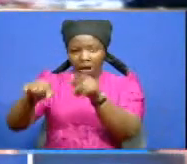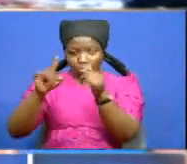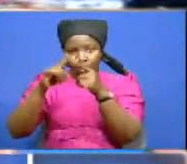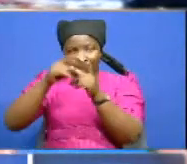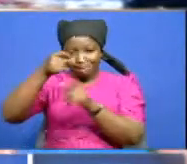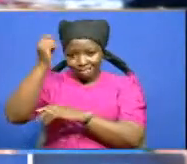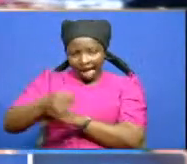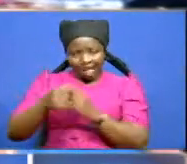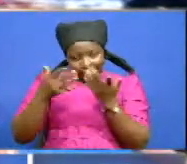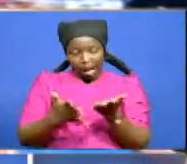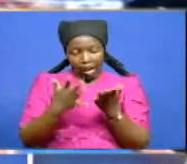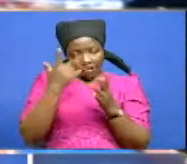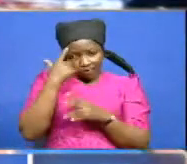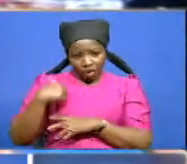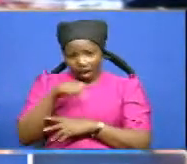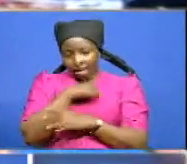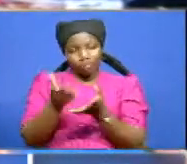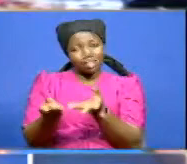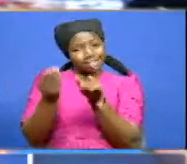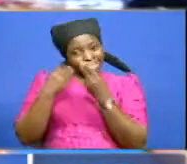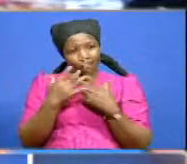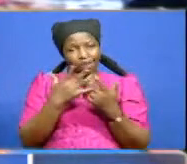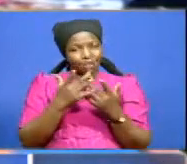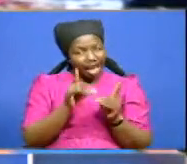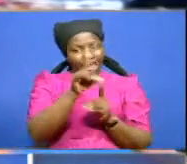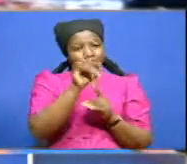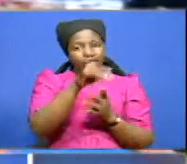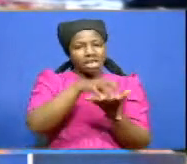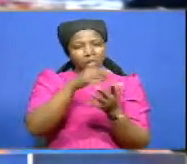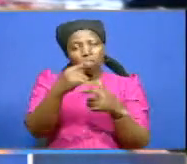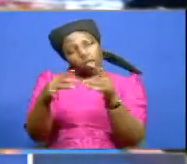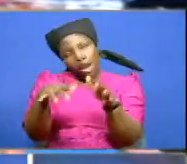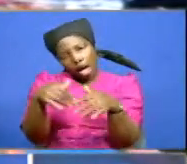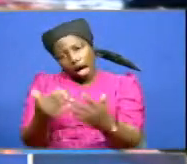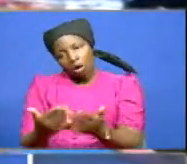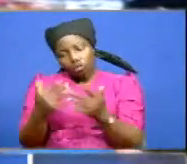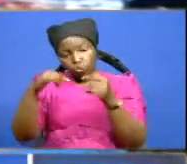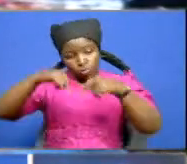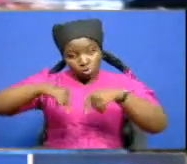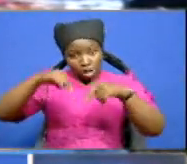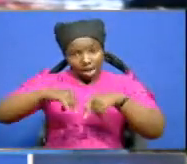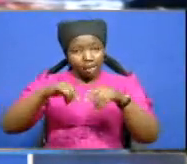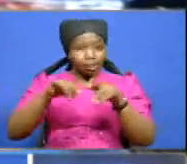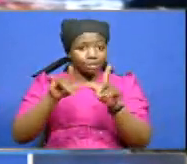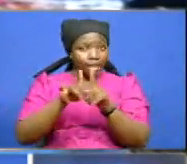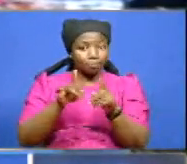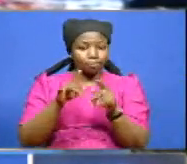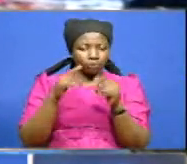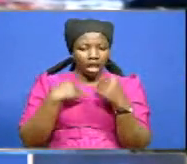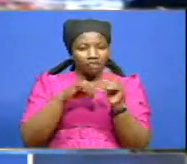hapa ndiposa tupate kupata mwelekeo vile hii kesi itaendelea. Kwa siku ya leo vile tumekuja